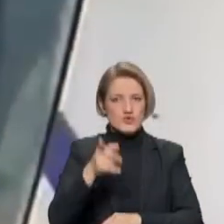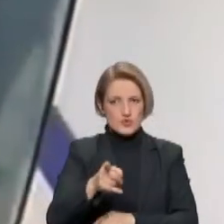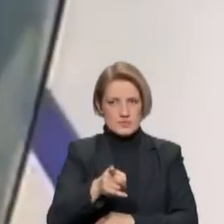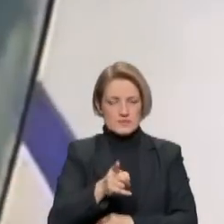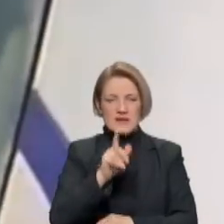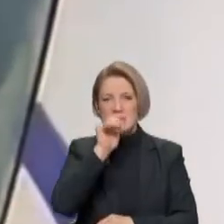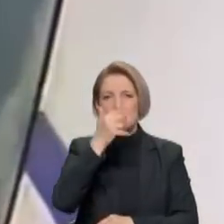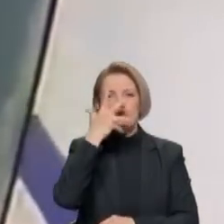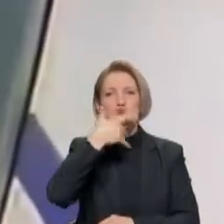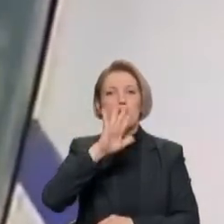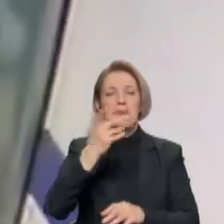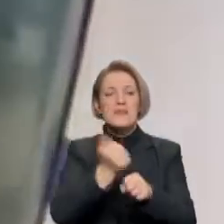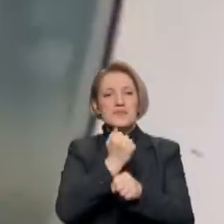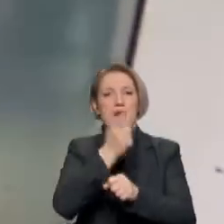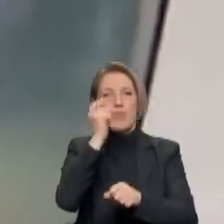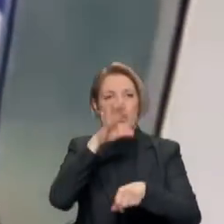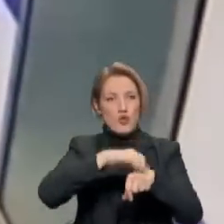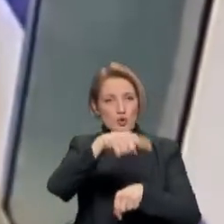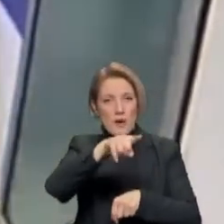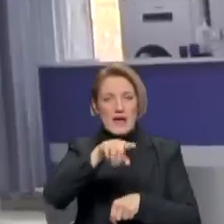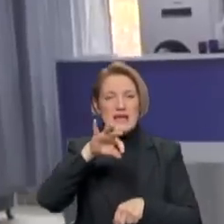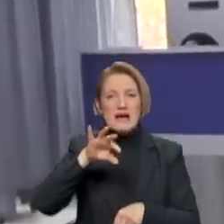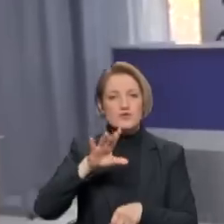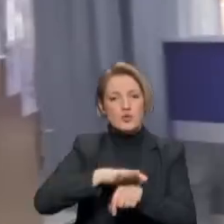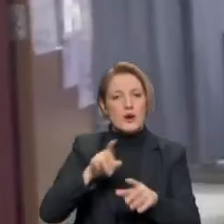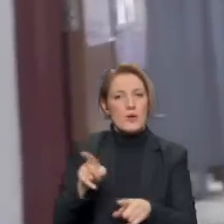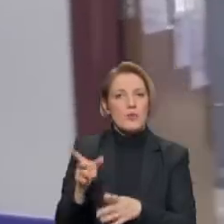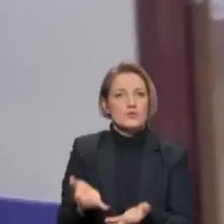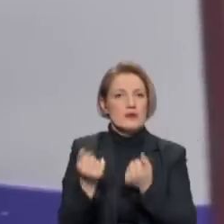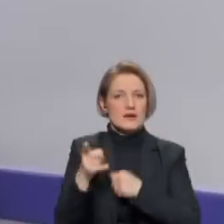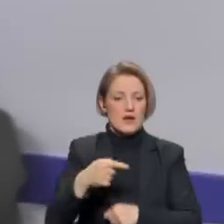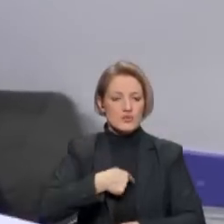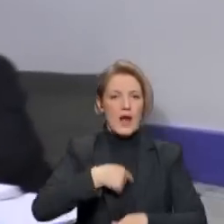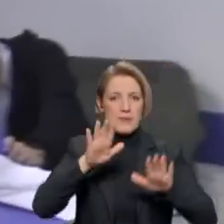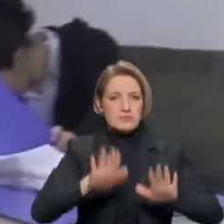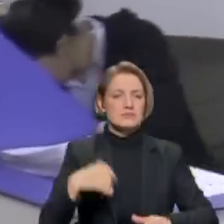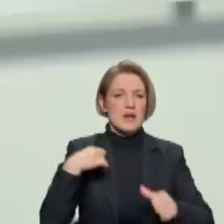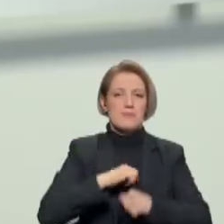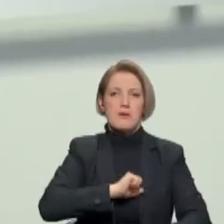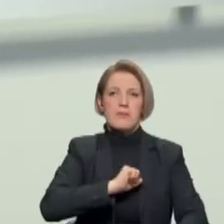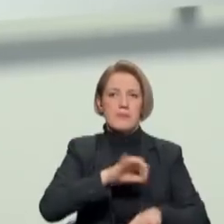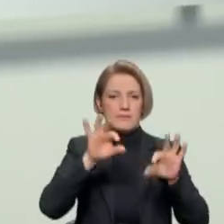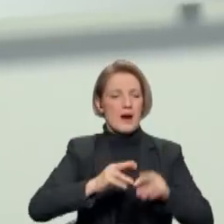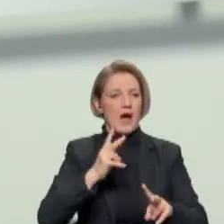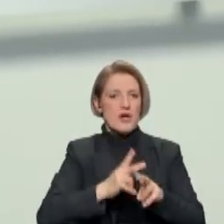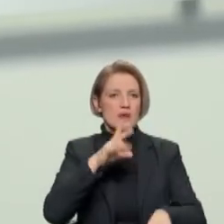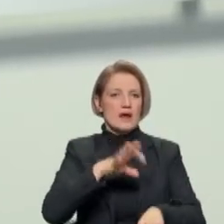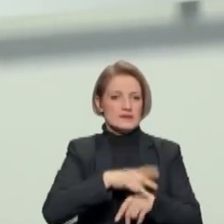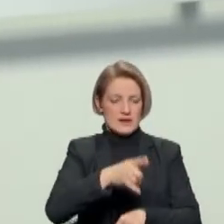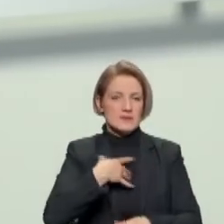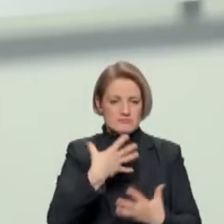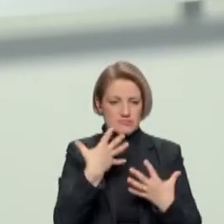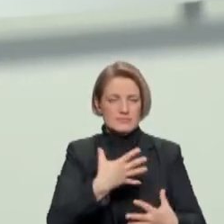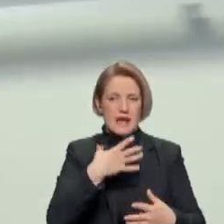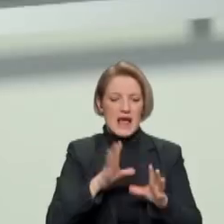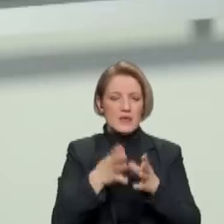uygulamaktan çekinmediği sağlıkçılar sayesinde ölümden döndü. Hasan Bey'in duran kalbi yeniden atmaya başladı. Acil bir hastaydı. Müdahalemizi